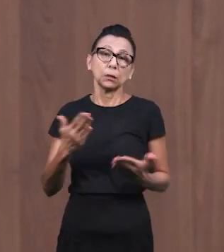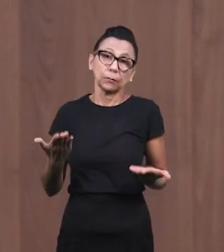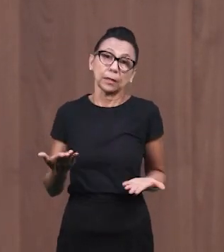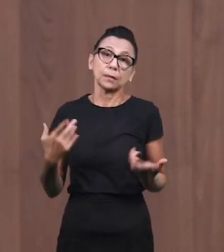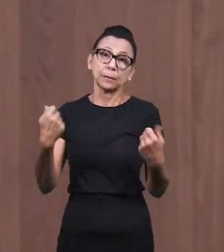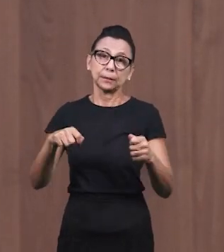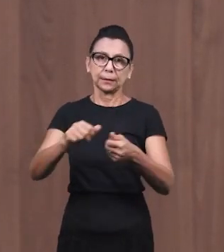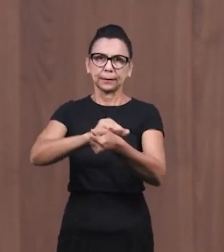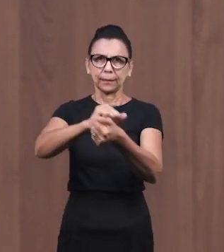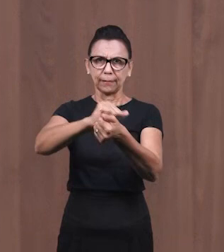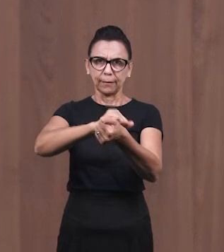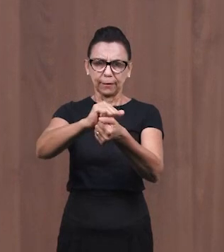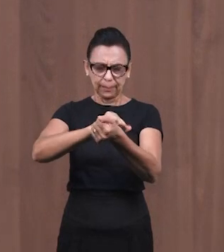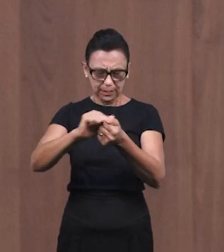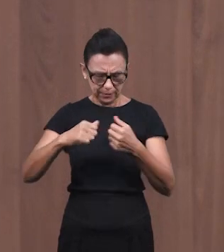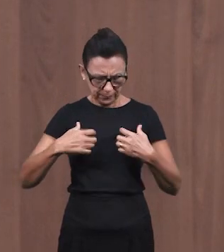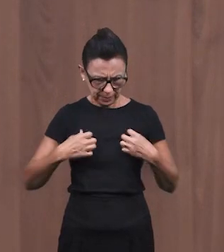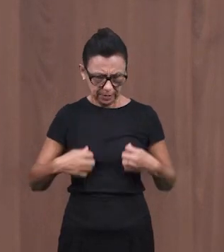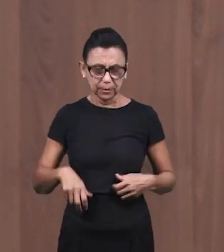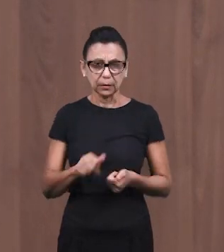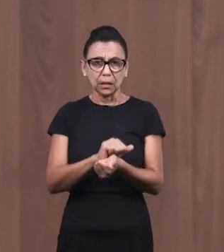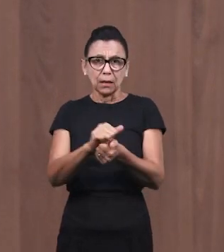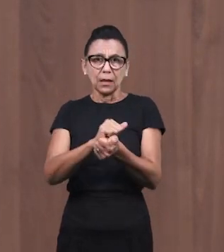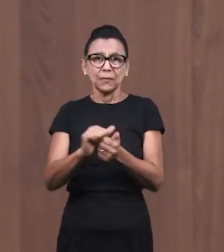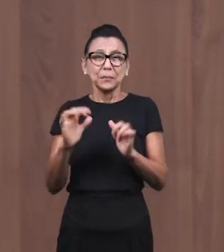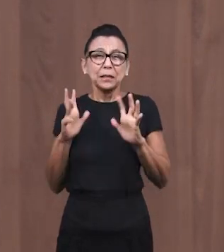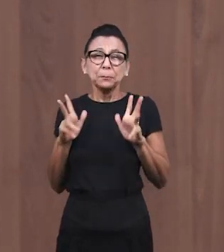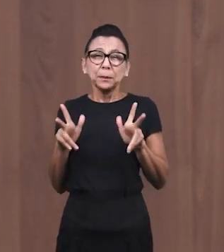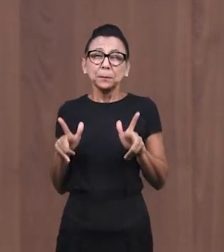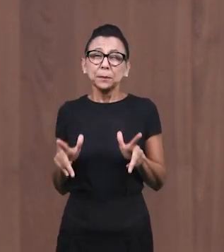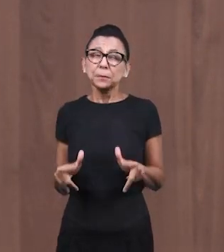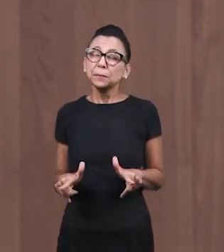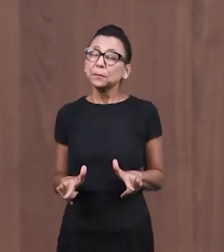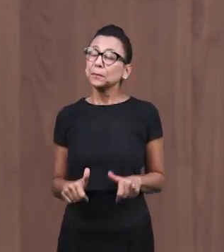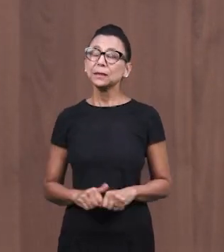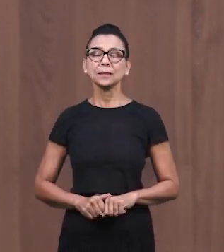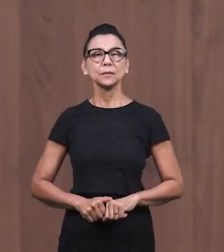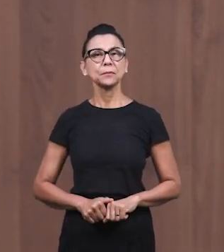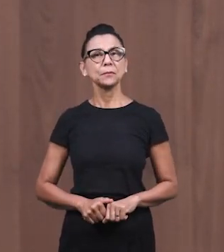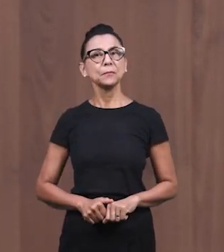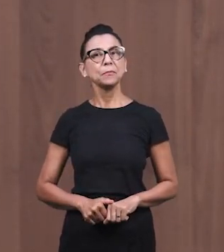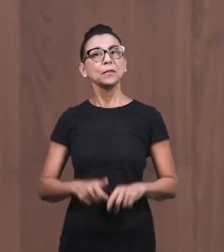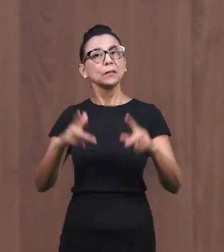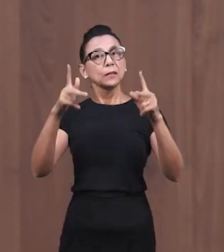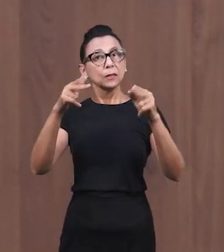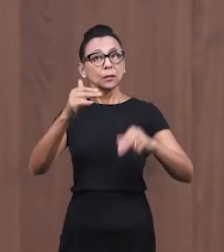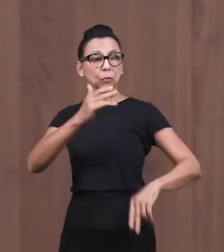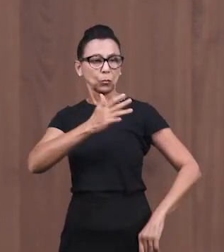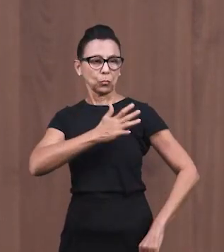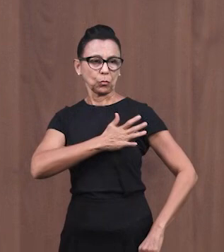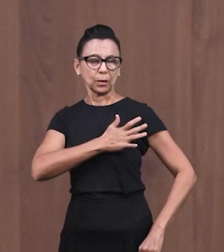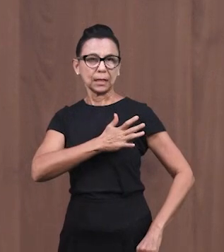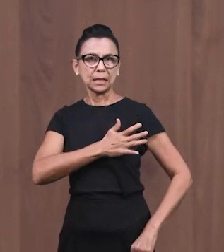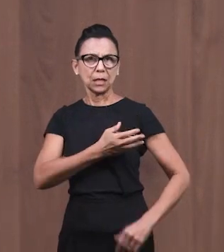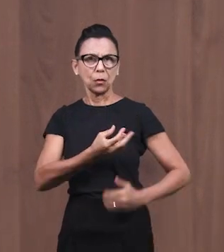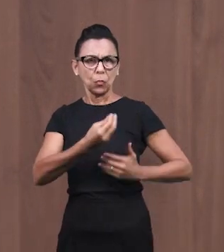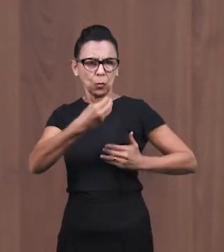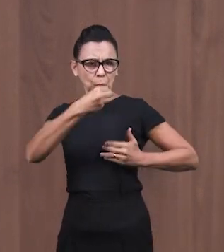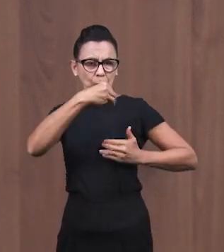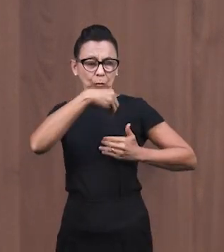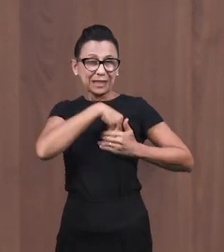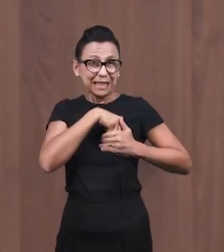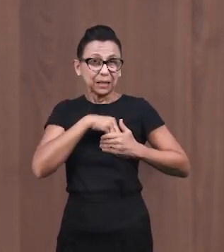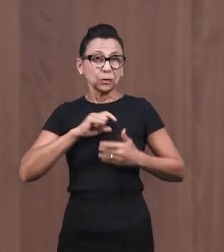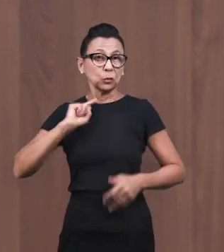mauvaises odeurs. On doit les laver. Notre cœur aussi. Comment on va laver notre cœur? En priant par le pouvoir qui est dans le sang de